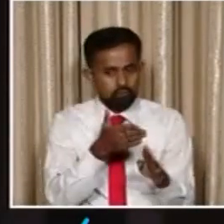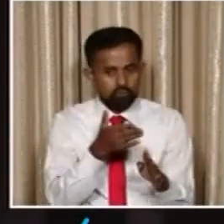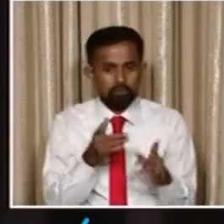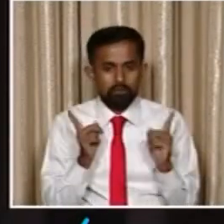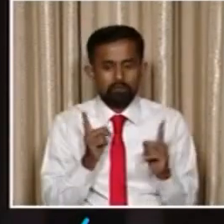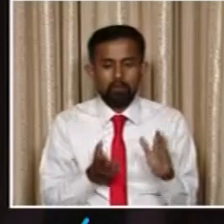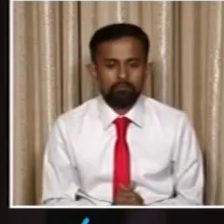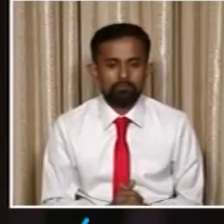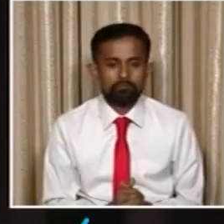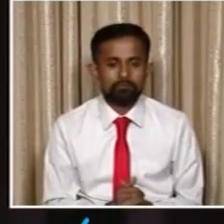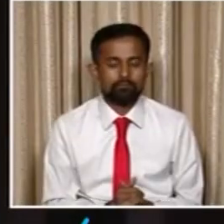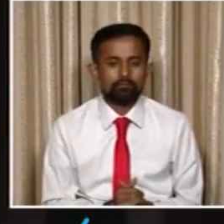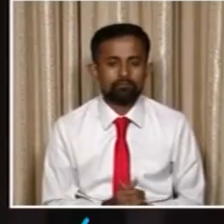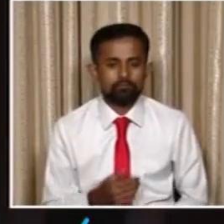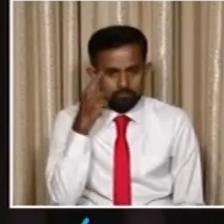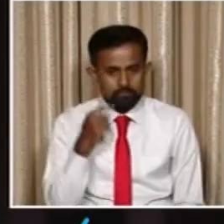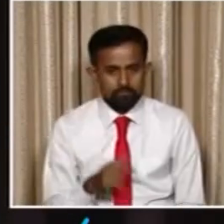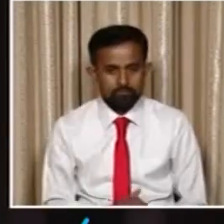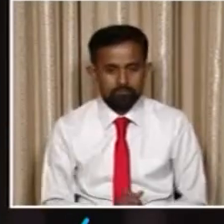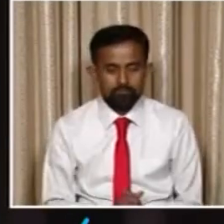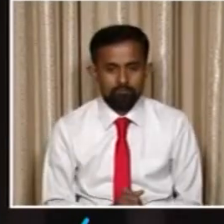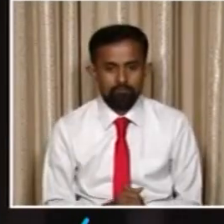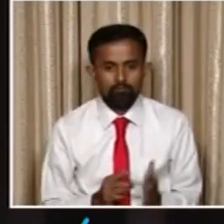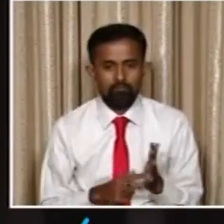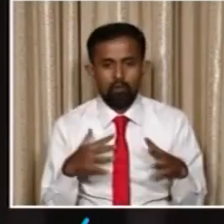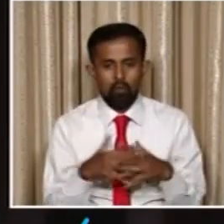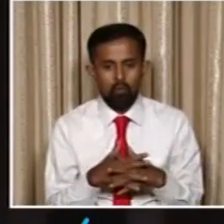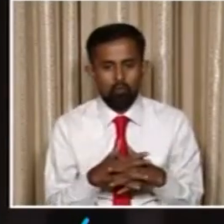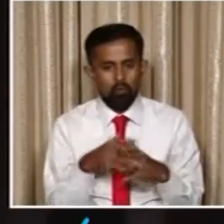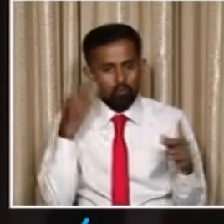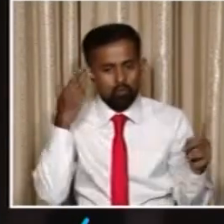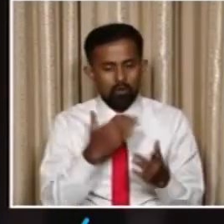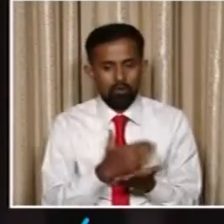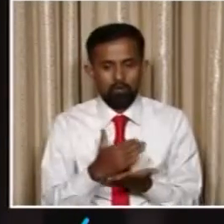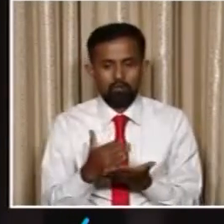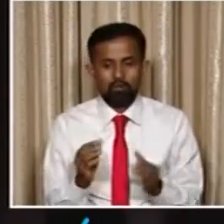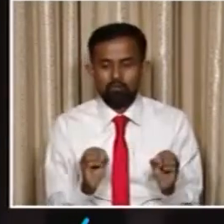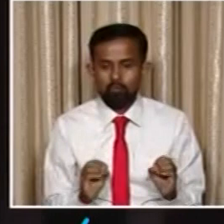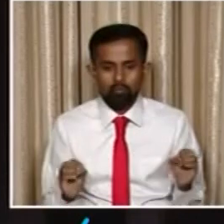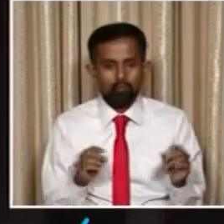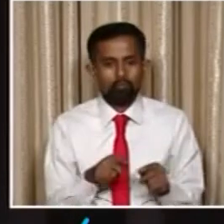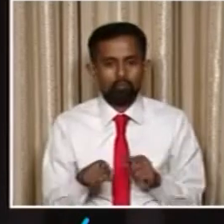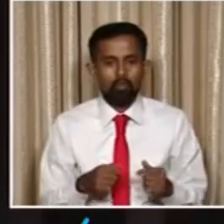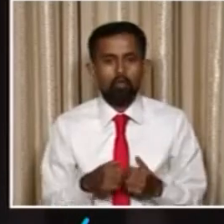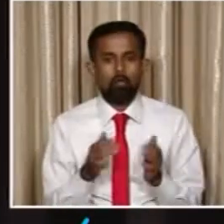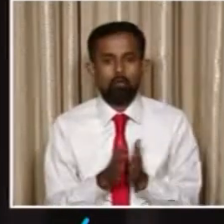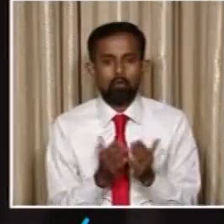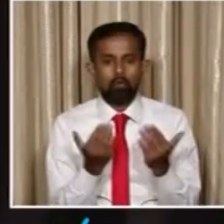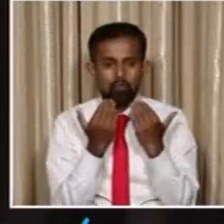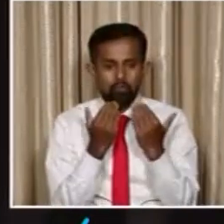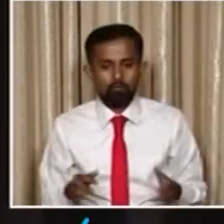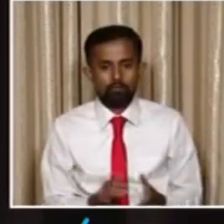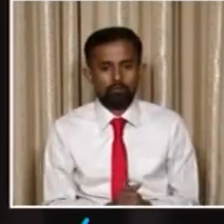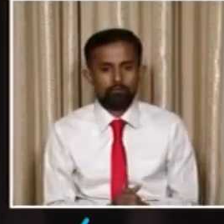ක්‍රීඩාව දුවන බව පේනවා. මම හිතන්නේ නීතිමය පැත්තෙන් බාධාවක් නොවන විදිහට අවශ්‍ය සියලු උපදෙස් ලබා